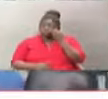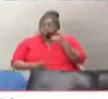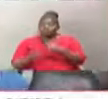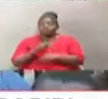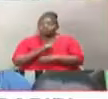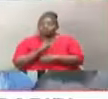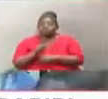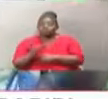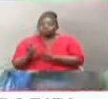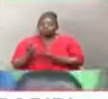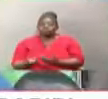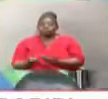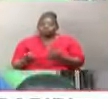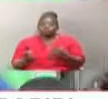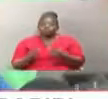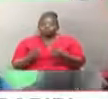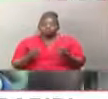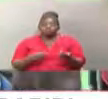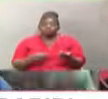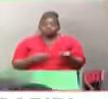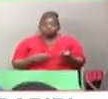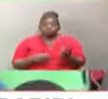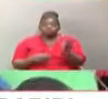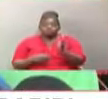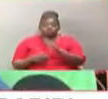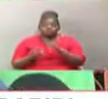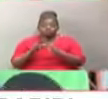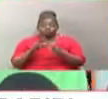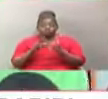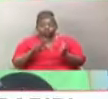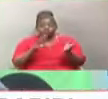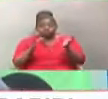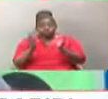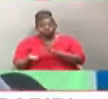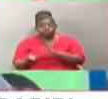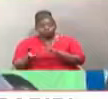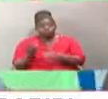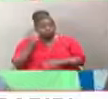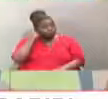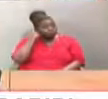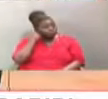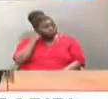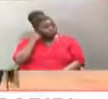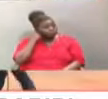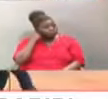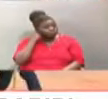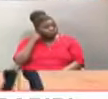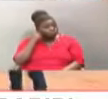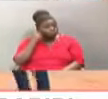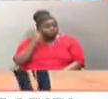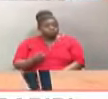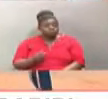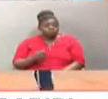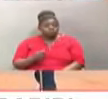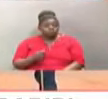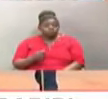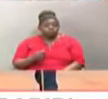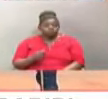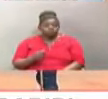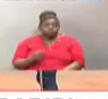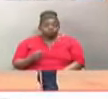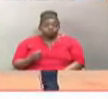enegera okuuya nzigaye nyuma kuyazaye kusoye yagwa mpora tikuja yazaye yagenda mporampora. Hagwamu emmotoka ye eyokoreire